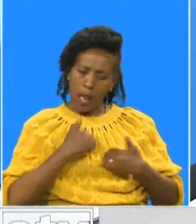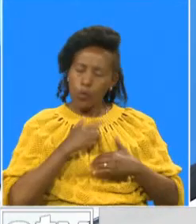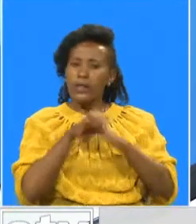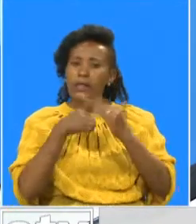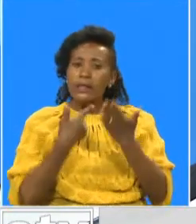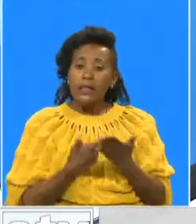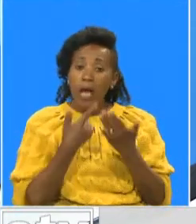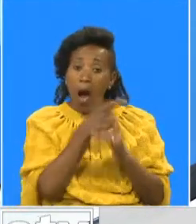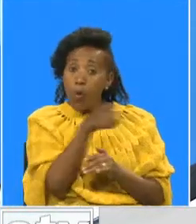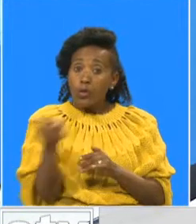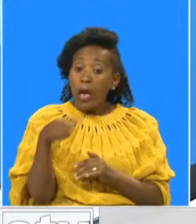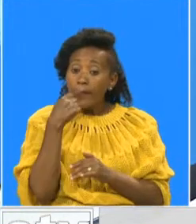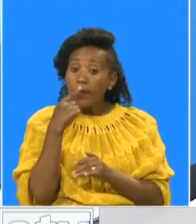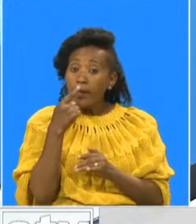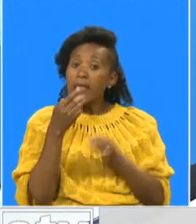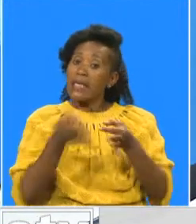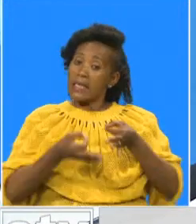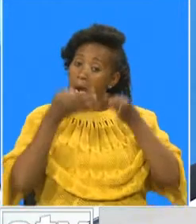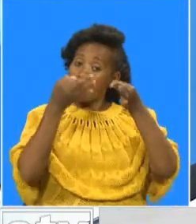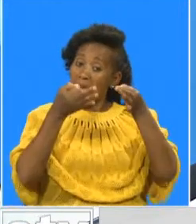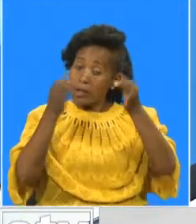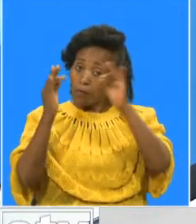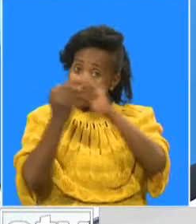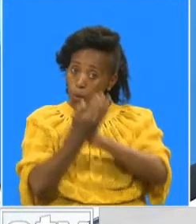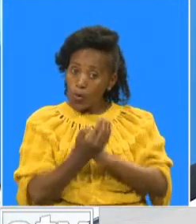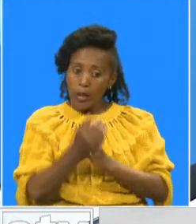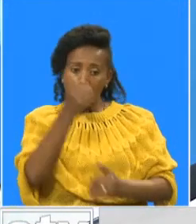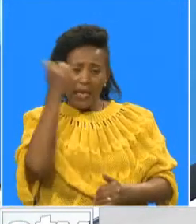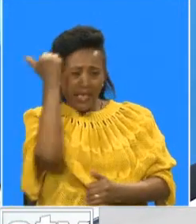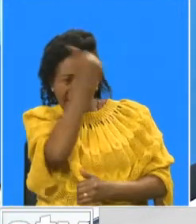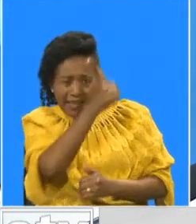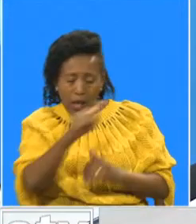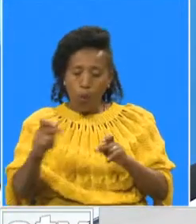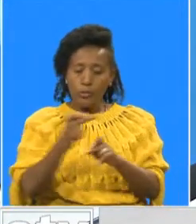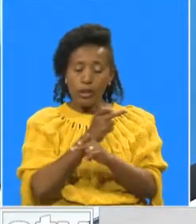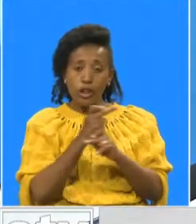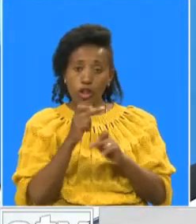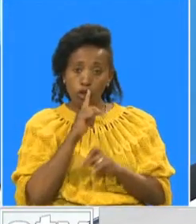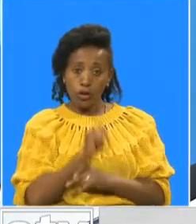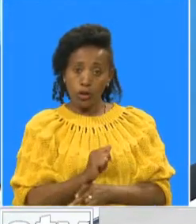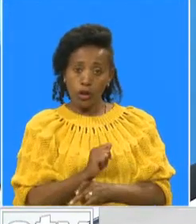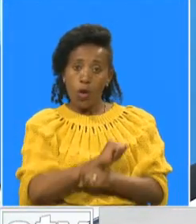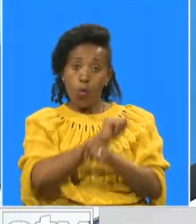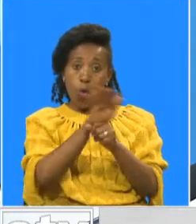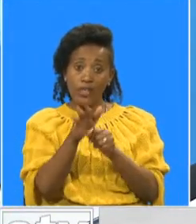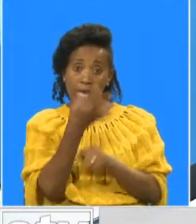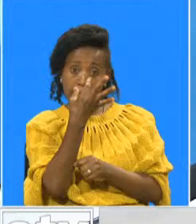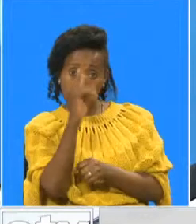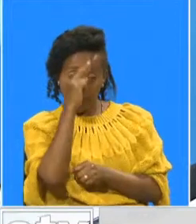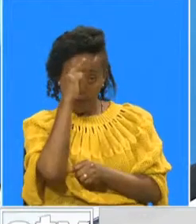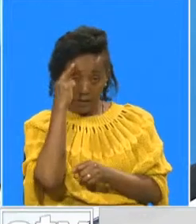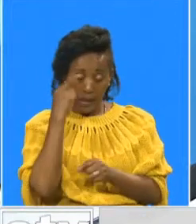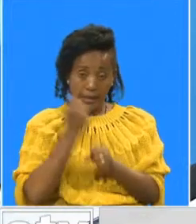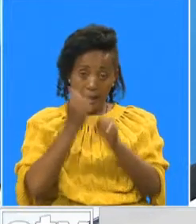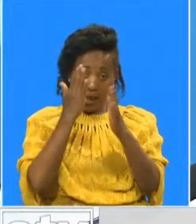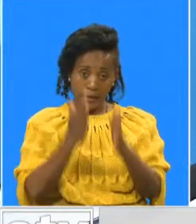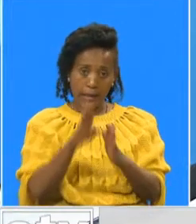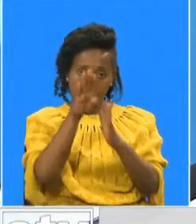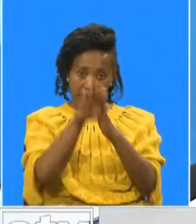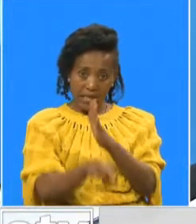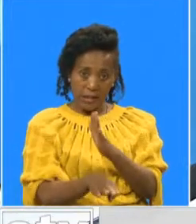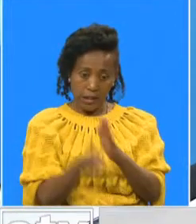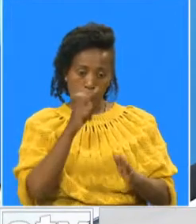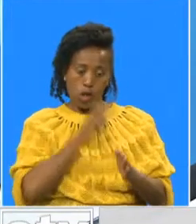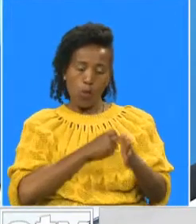ስለዚህ አሁን እናንተ እንደምታስተላልፉት ከሆነ የትኛውም ድርጅት በኮቪድ-19 ምክንያት ሰራተኛ መቀነስም